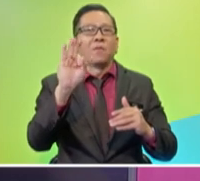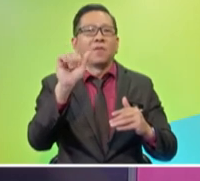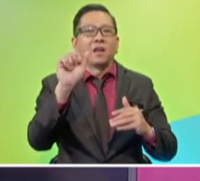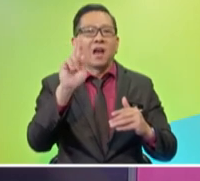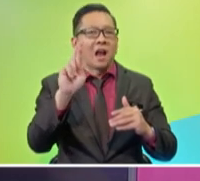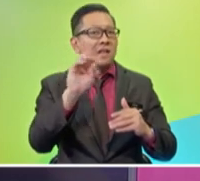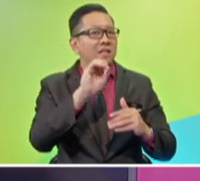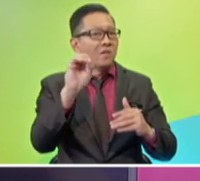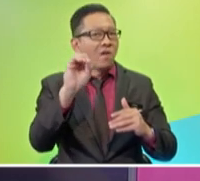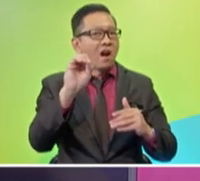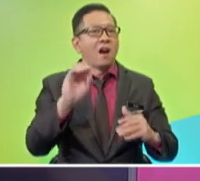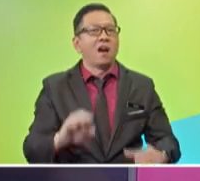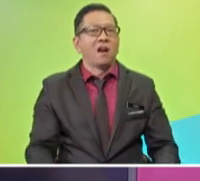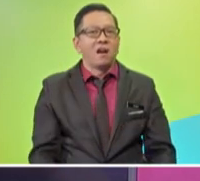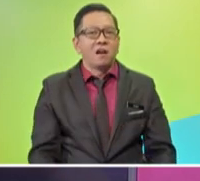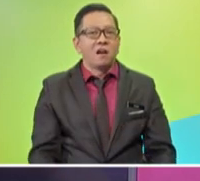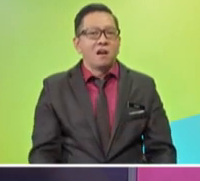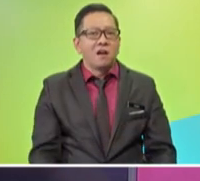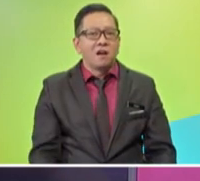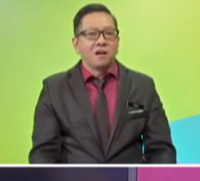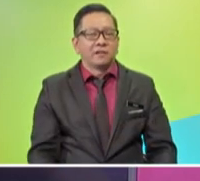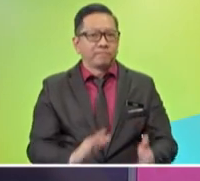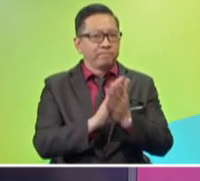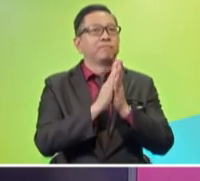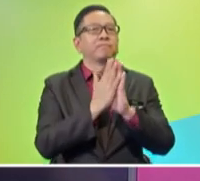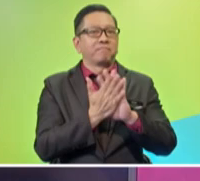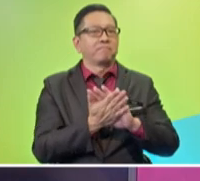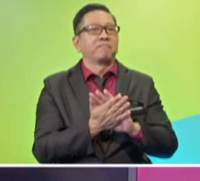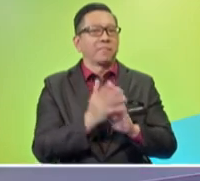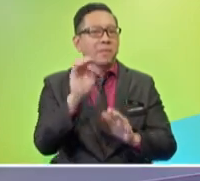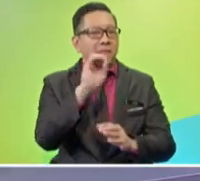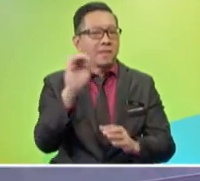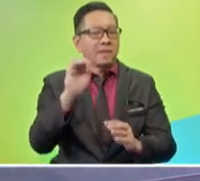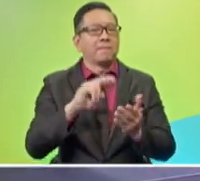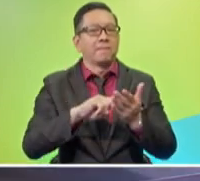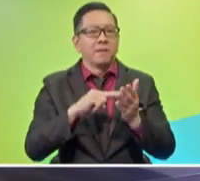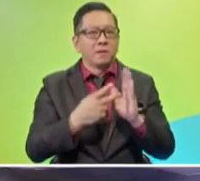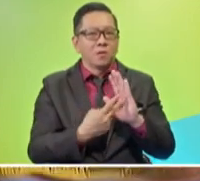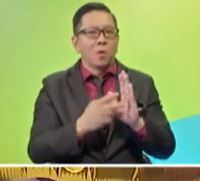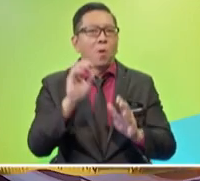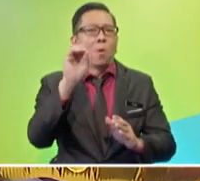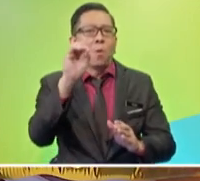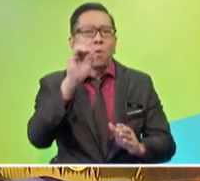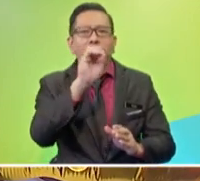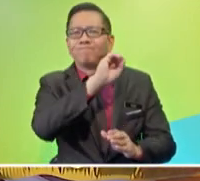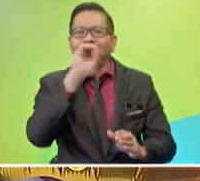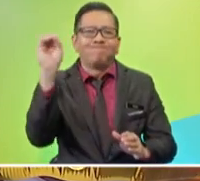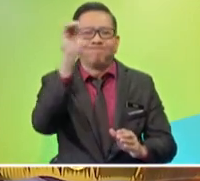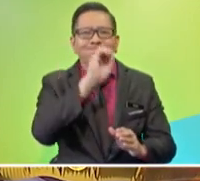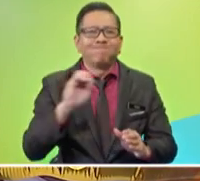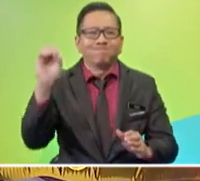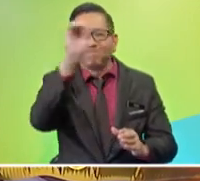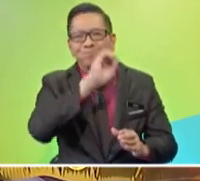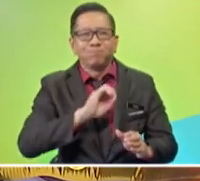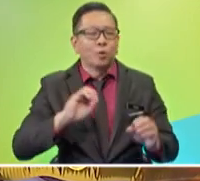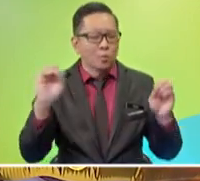S-I-C-F-A-R-F-A-R. Sifar. Betul, sifar. Jadi, sifar ini bermaksud kosong. Tak ada apa-apa. Seperti bakul yang Mira